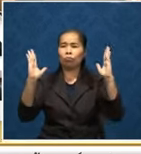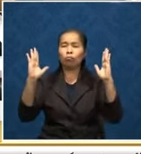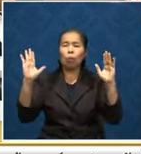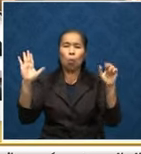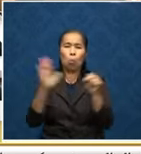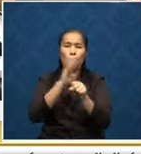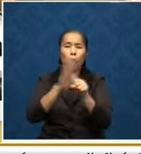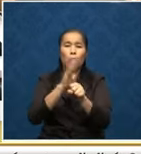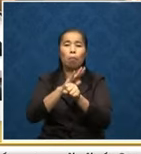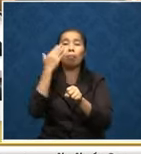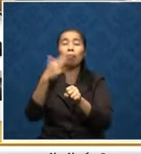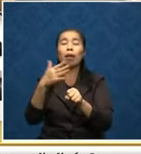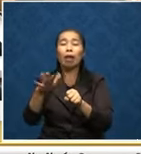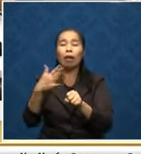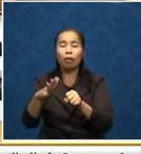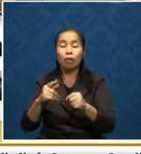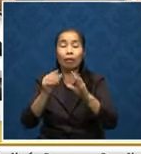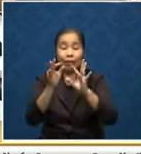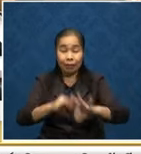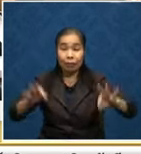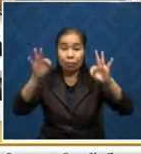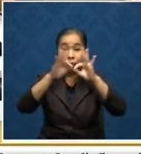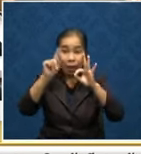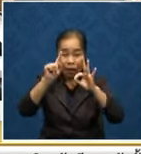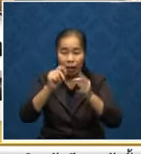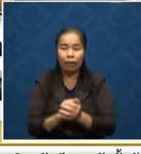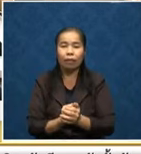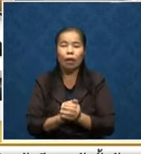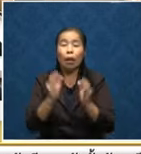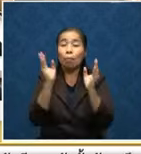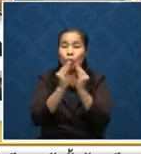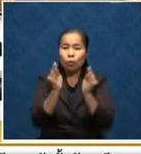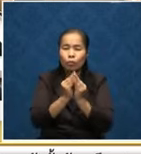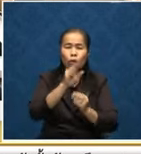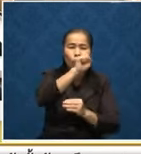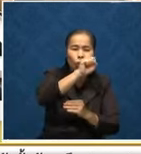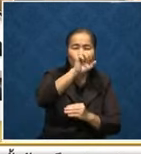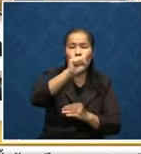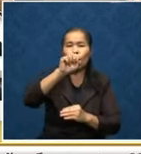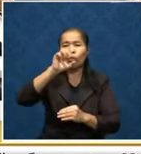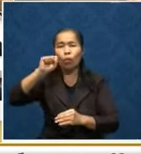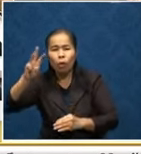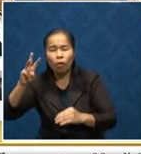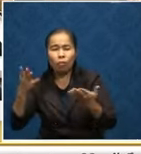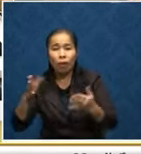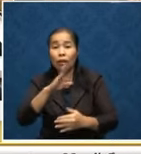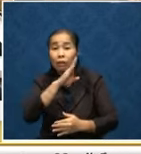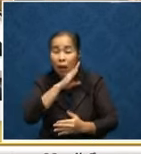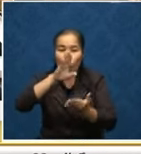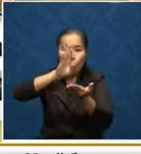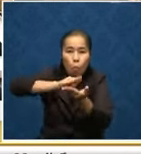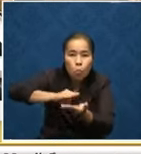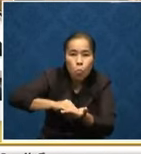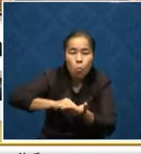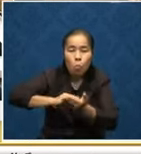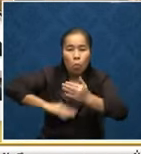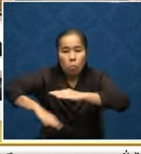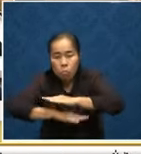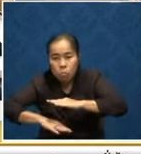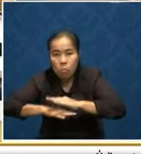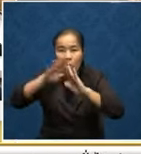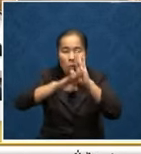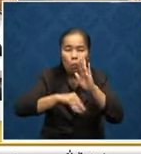ธิภาพแล้วก็อีกที่สำคัญอีกส่วนหนึ่งก็คือการประชุมร่วมกันแบบนี้ถ้าข้อมูลรายละเอียดนะครับไม่มีการ